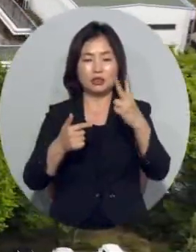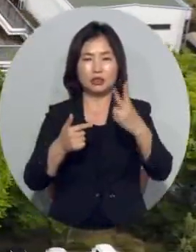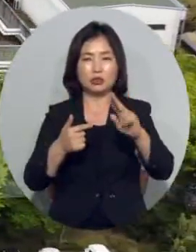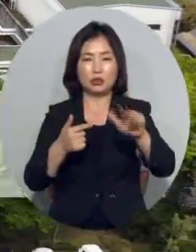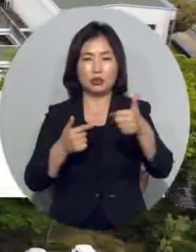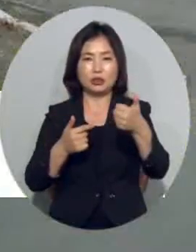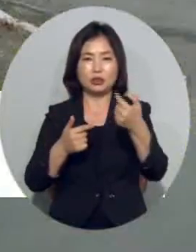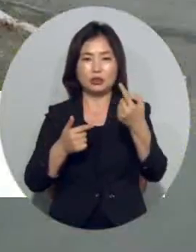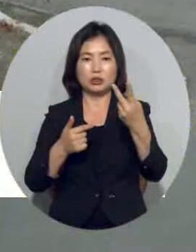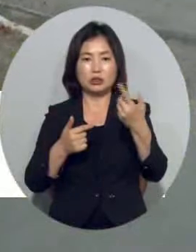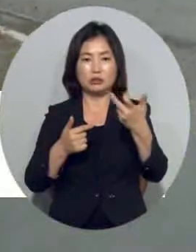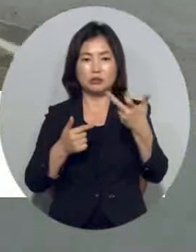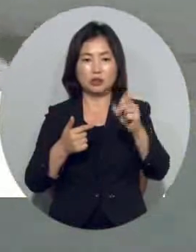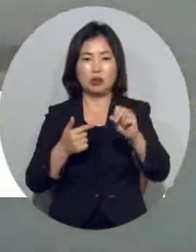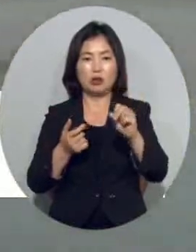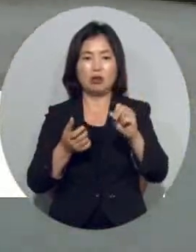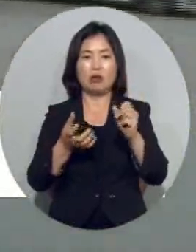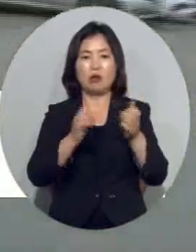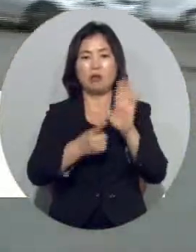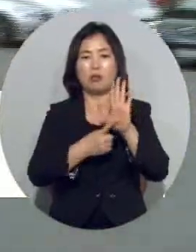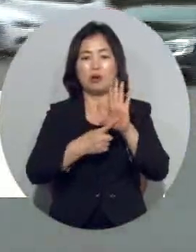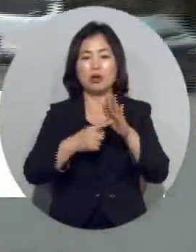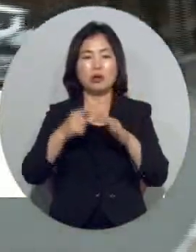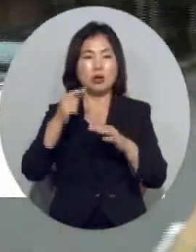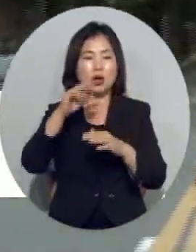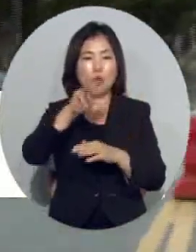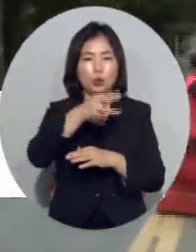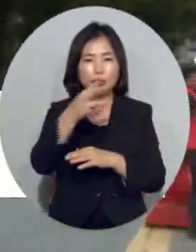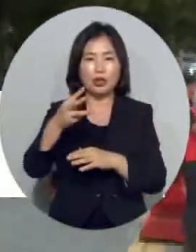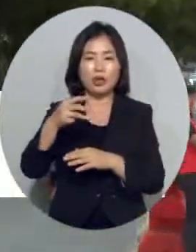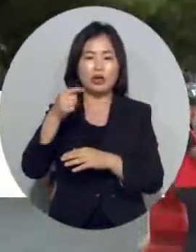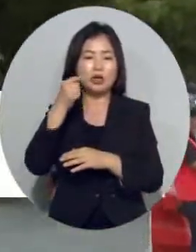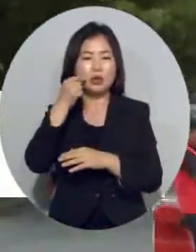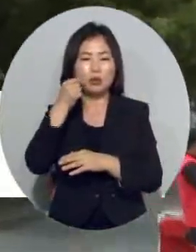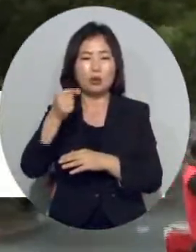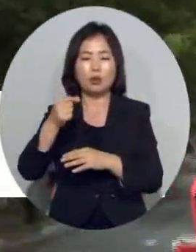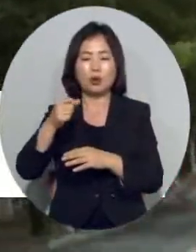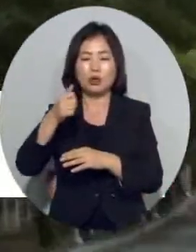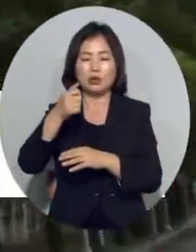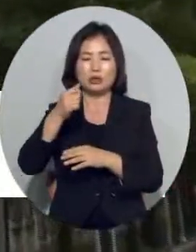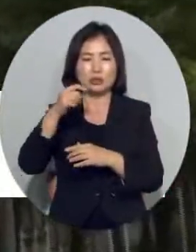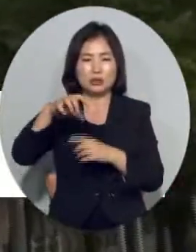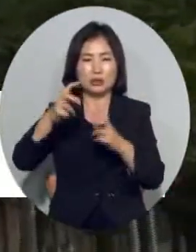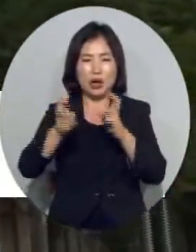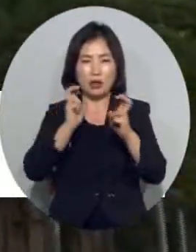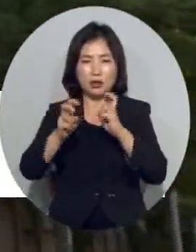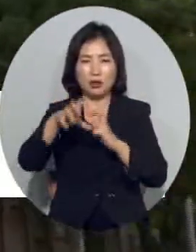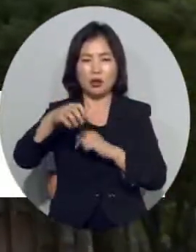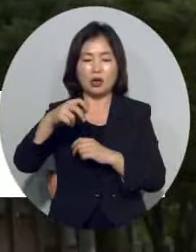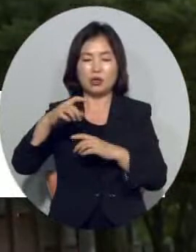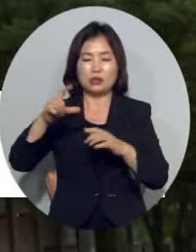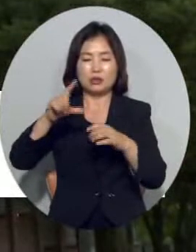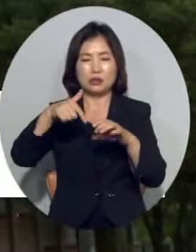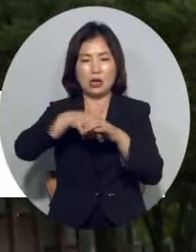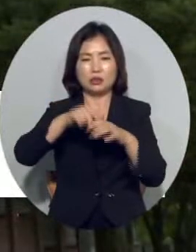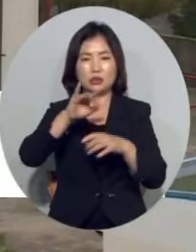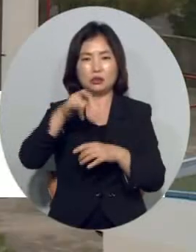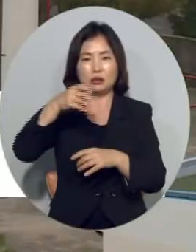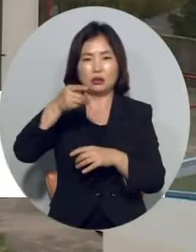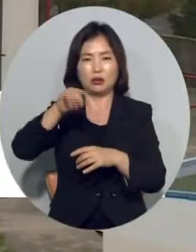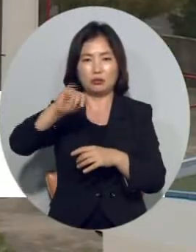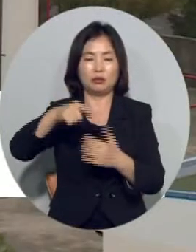공부했고 롯데건설과 일본 미쓰비시 히타치 합작사 의 가스터빈 이 선정됐습니다